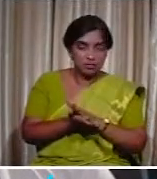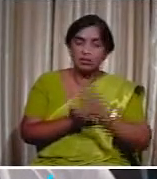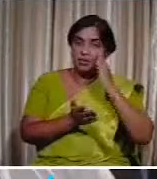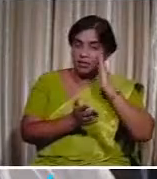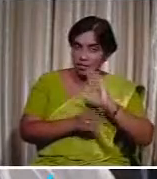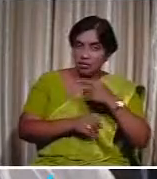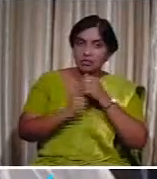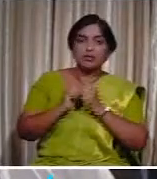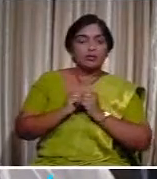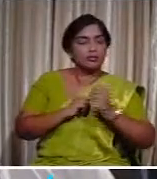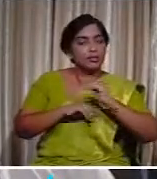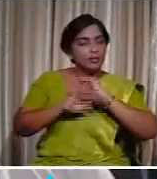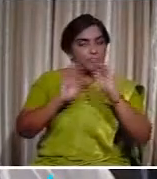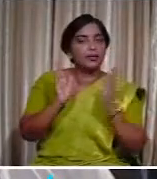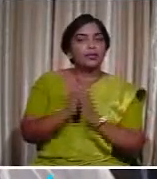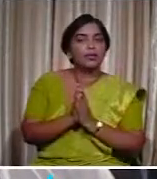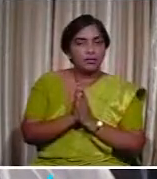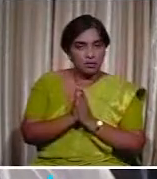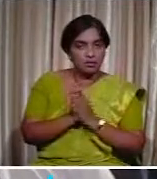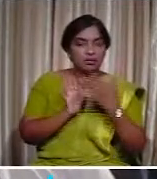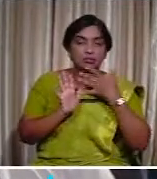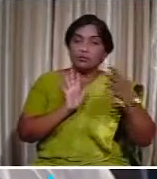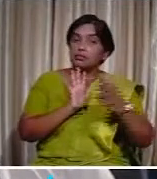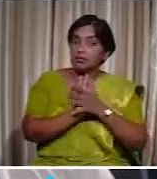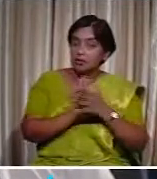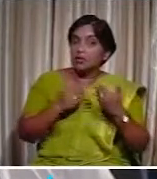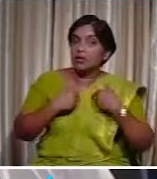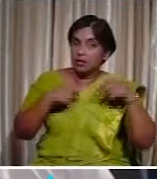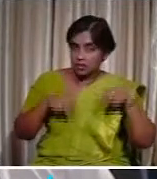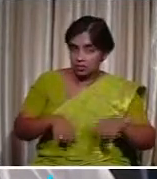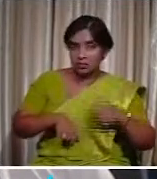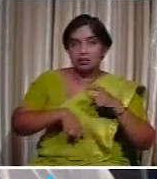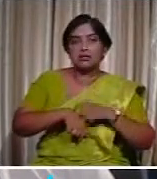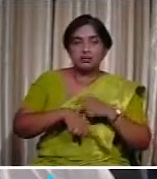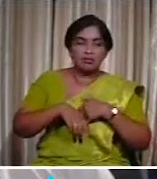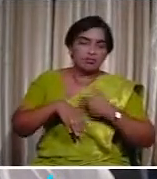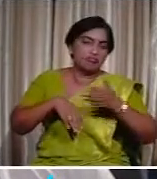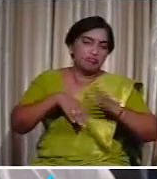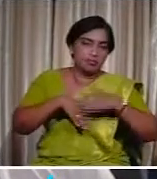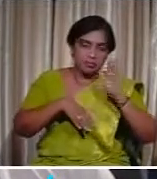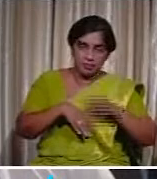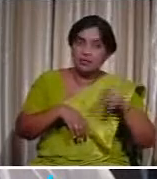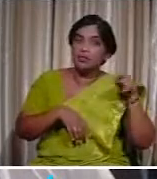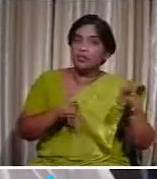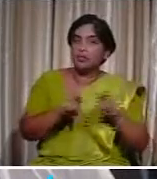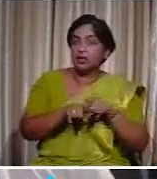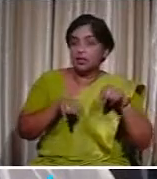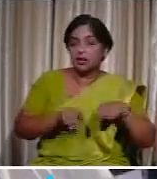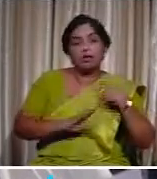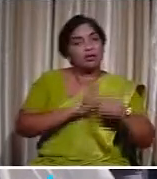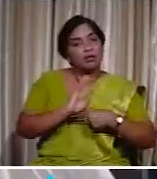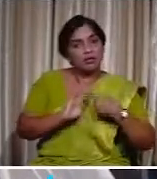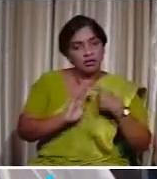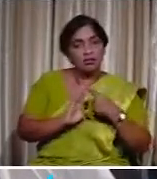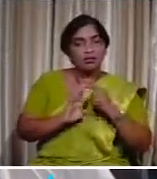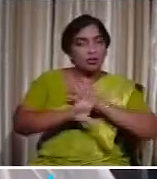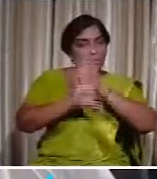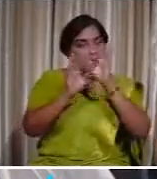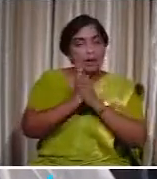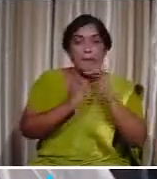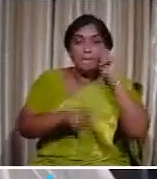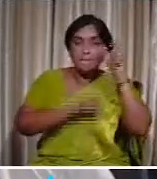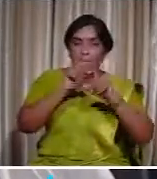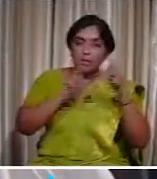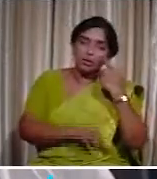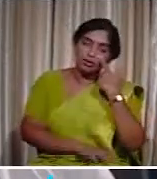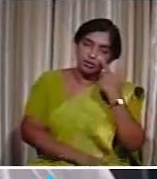संप्रदायन् मे सियल्ल एकट एकतु कराम अपिट अद मे अवस्थावट मुहुण देन्न सिद्ध वेनवा ए निसा मम मे रटे पोदु महाजनतावगेन